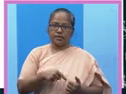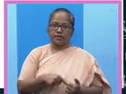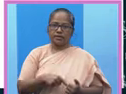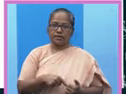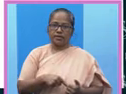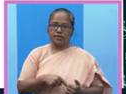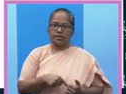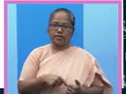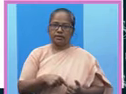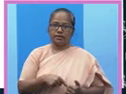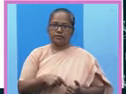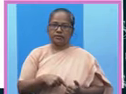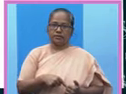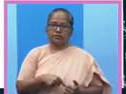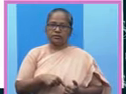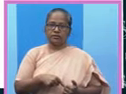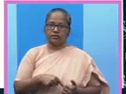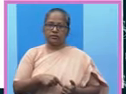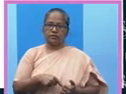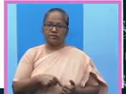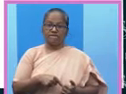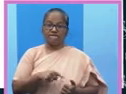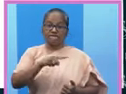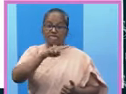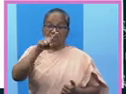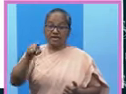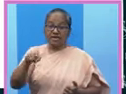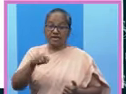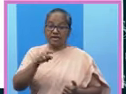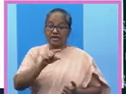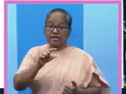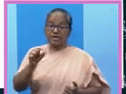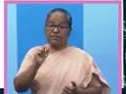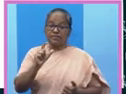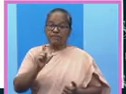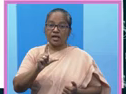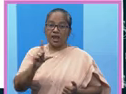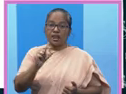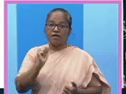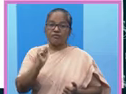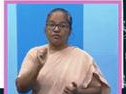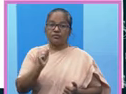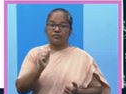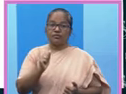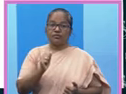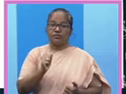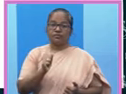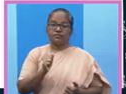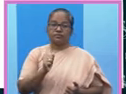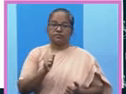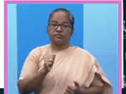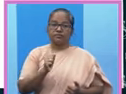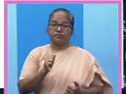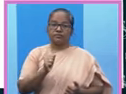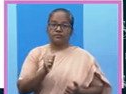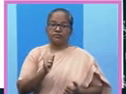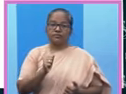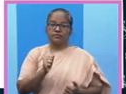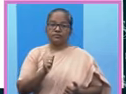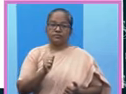மைய கோணம் தீட்டா எனில் வில்லின் நீளம் என்னாச்சு? வட்ட வில்லின்